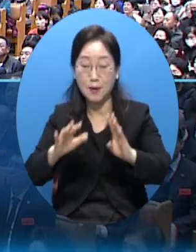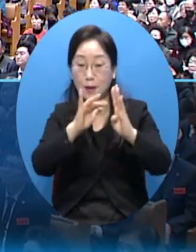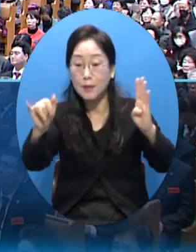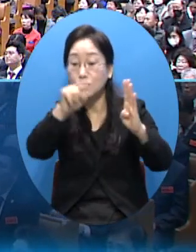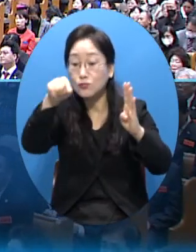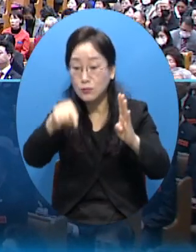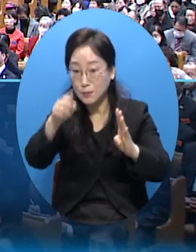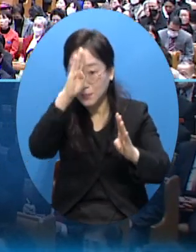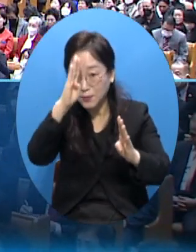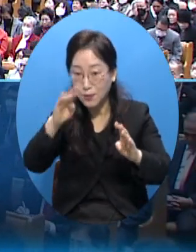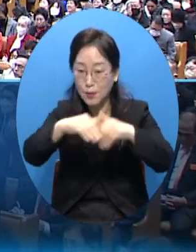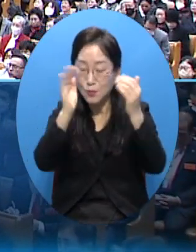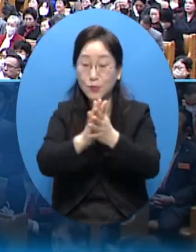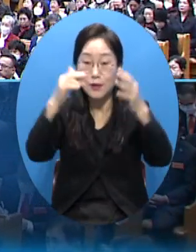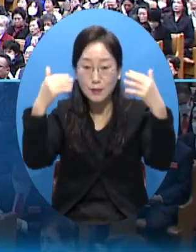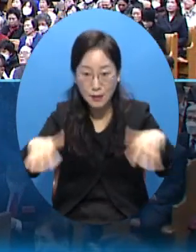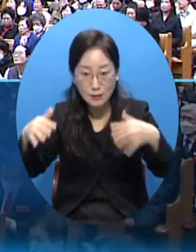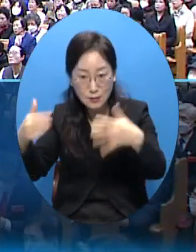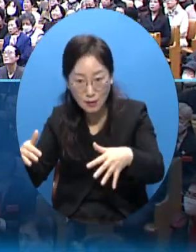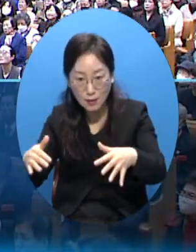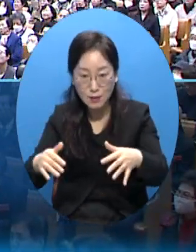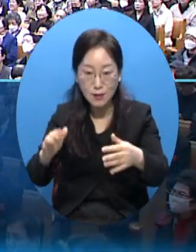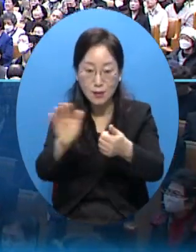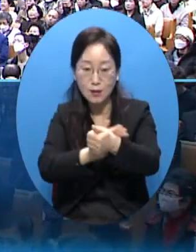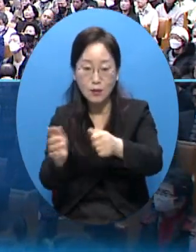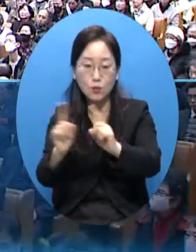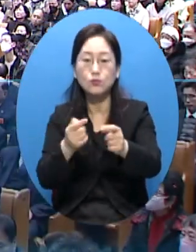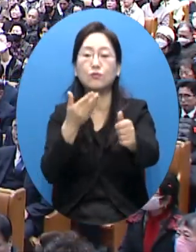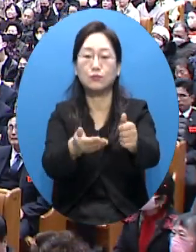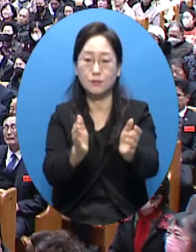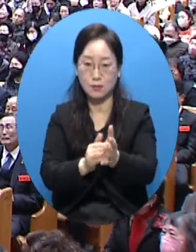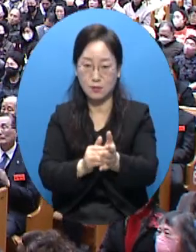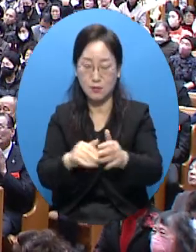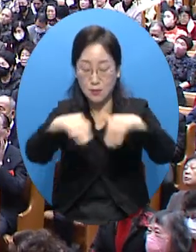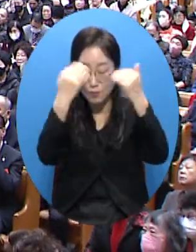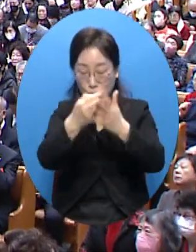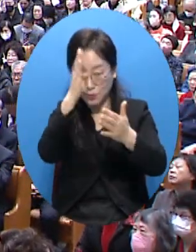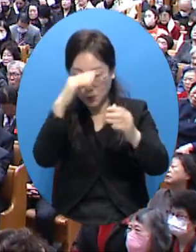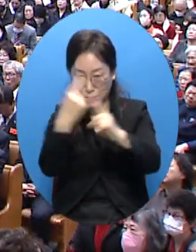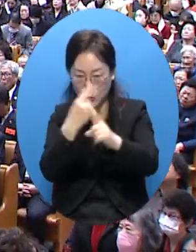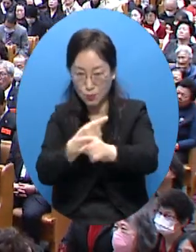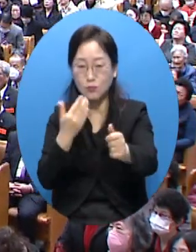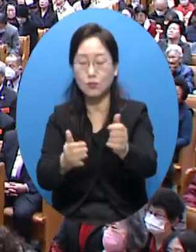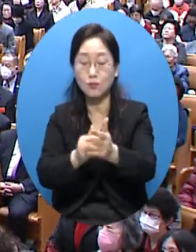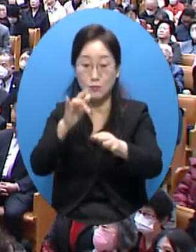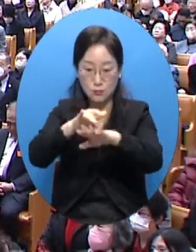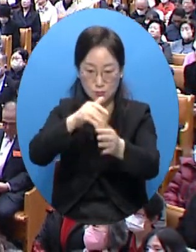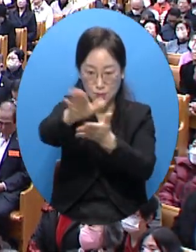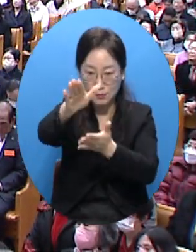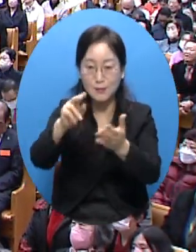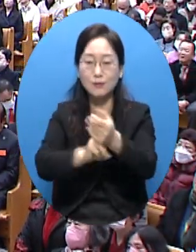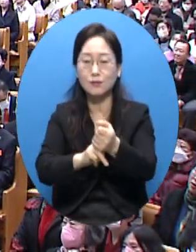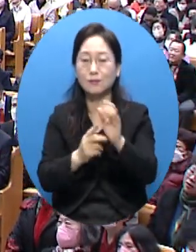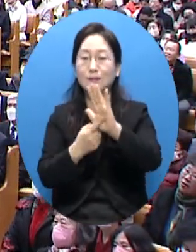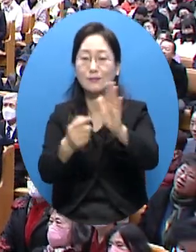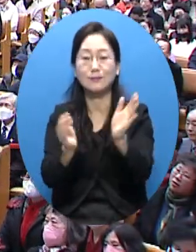병과 모든 약한 것을 고치시니 주님 모든 병을 고치시고 귀지를 내쳐지고 기적을 행하신 것입니다 사도행전